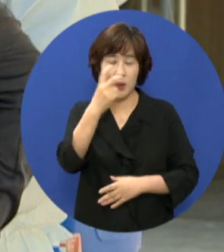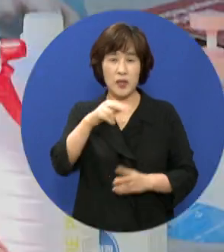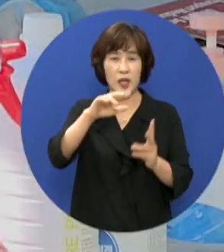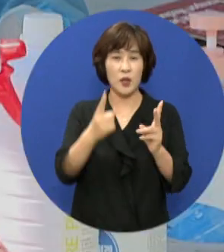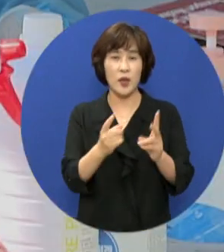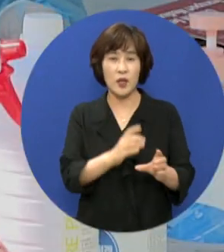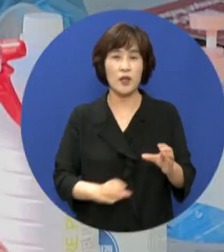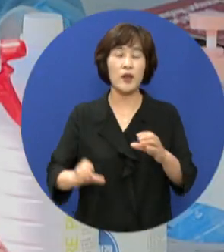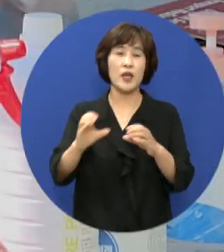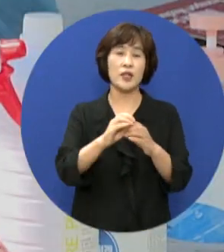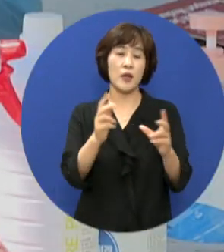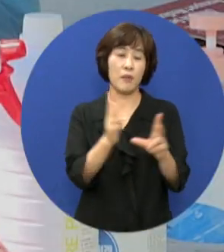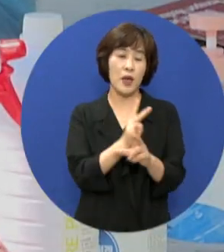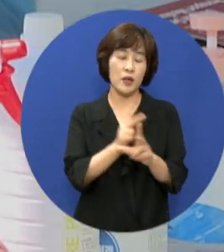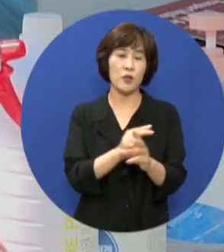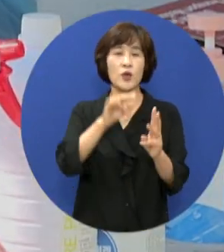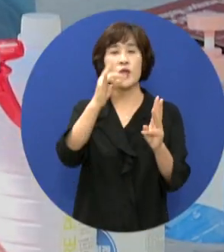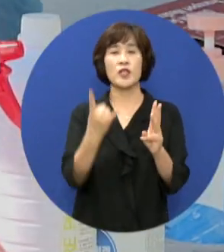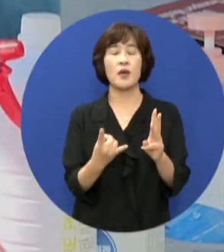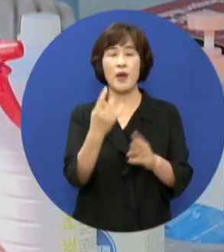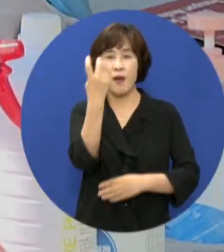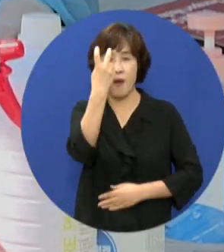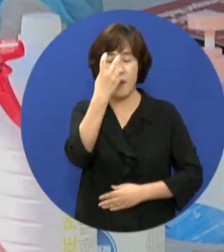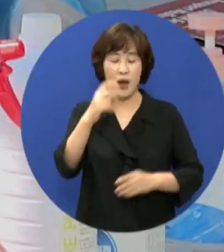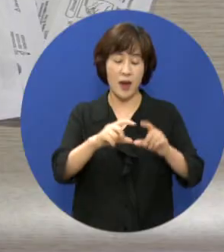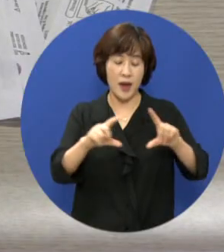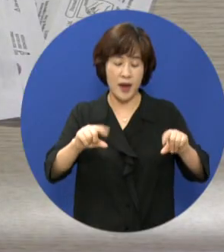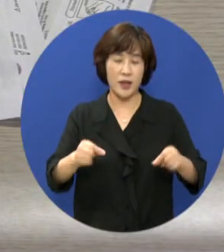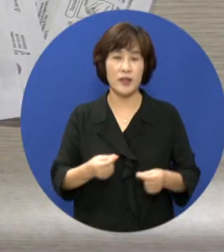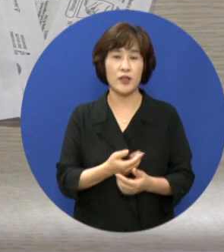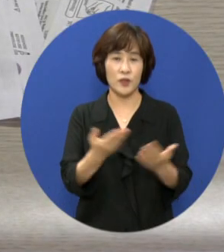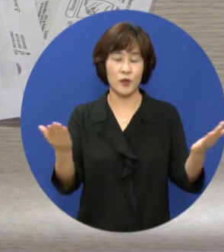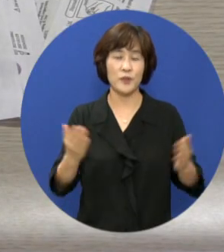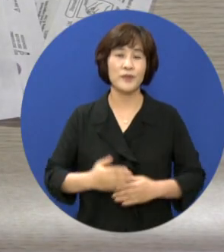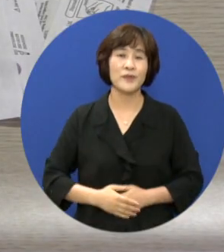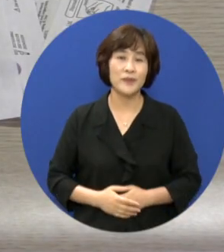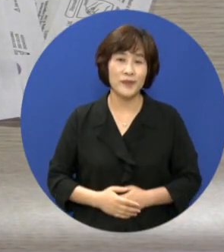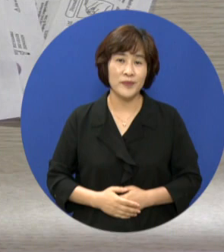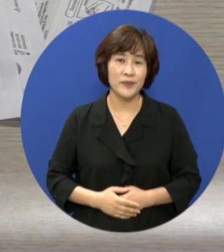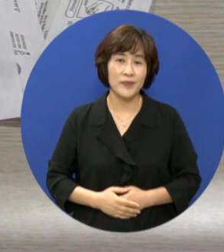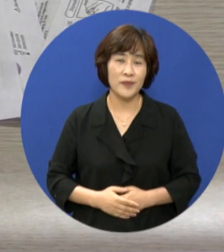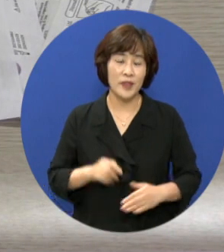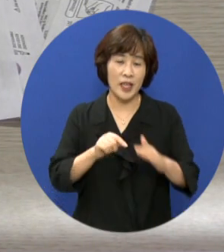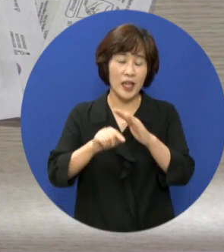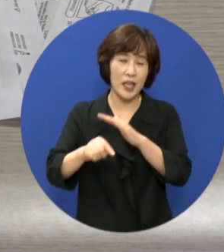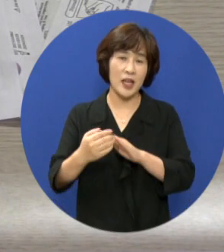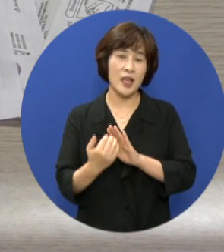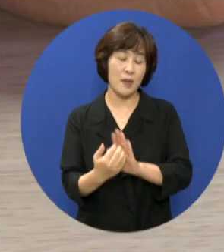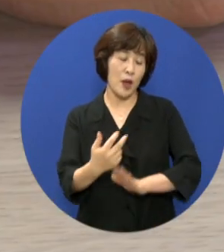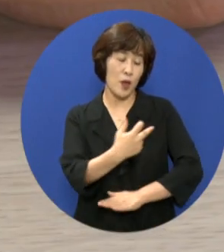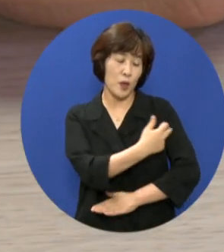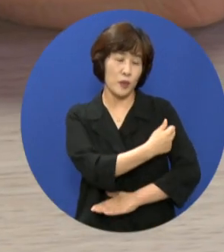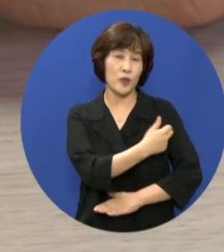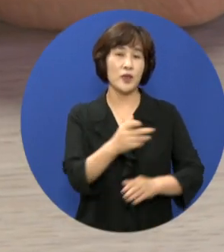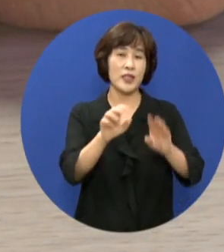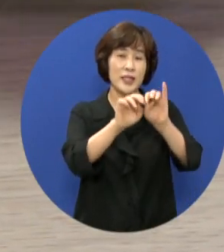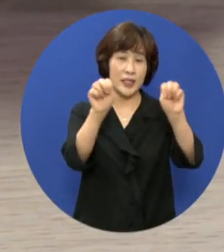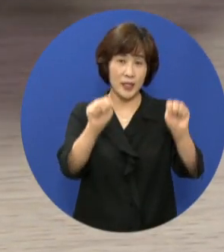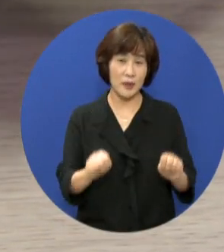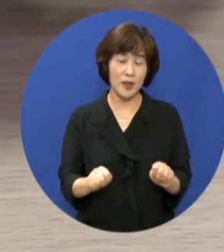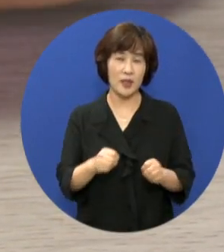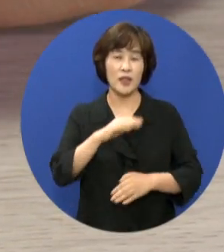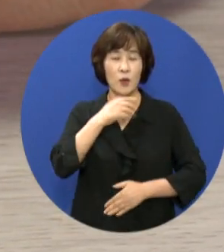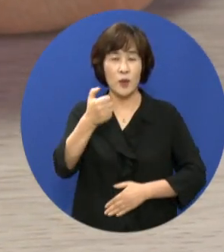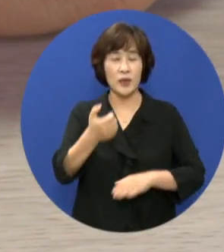추가해 일주일에 3차례 검사하도록 진단 키트 를 지원합니다 또 찾아가는 예방접종 시스템을 가동해